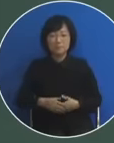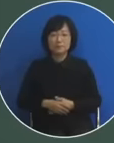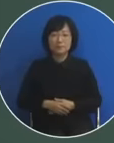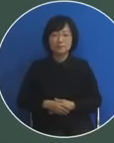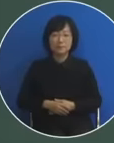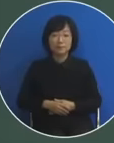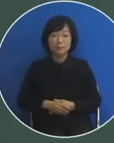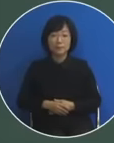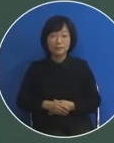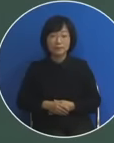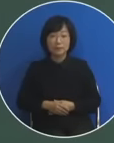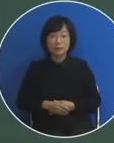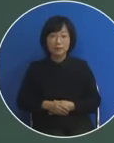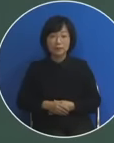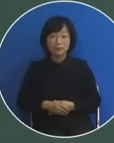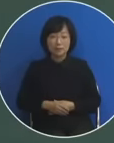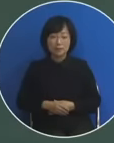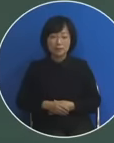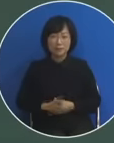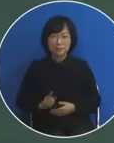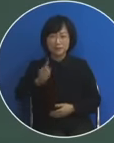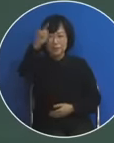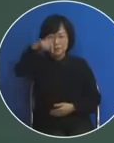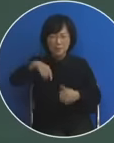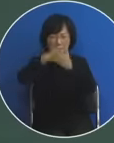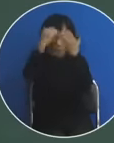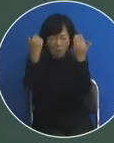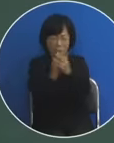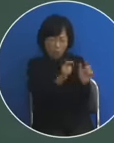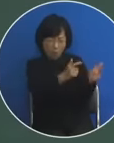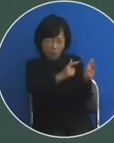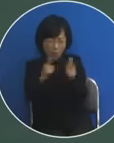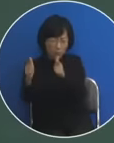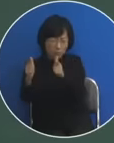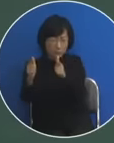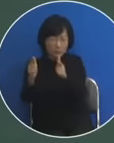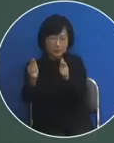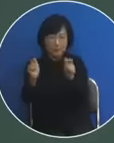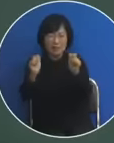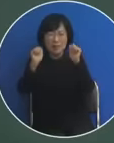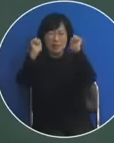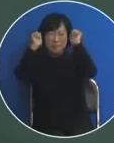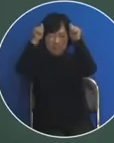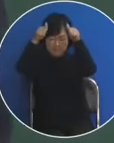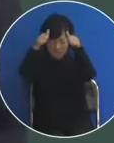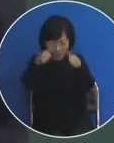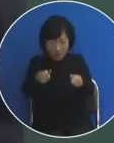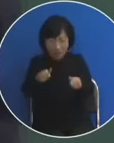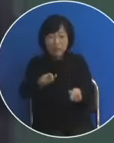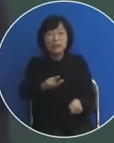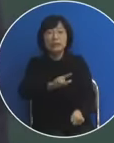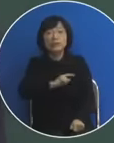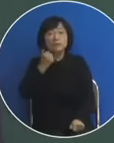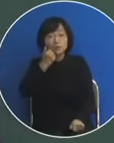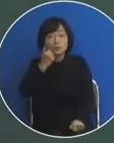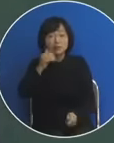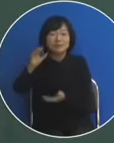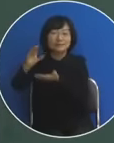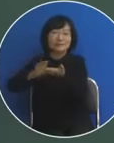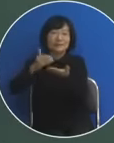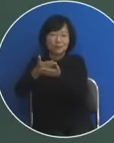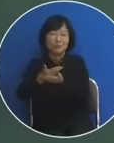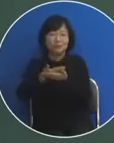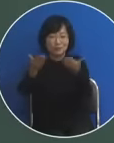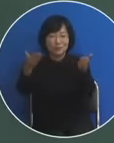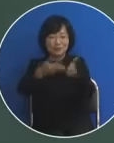different. 만물을 복종케 하는 이름 하나님에게 주시단 말이에요. That God has given His name under which all the creation is subjected. 자, 이게 첫 번째